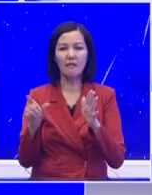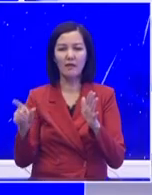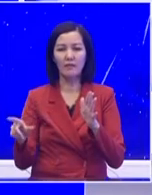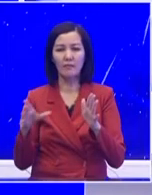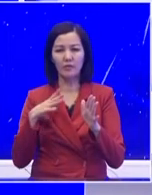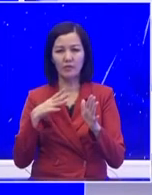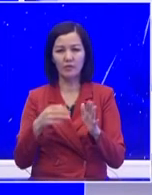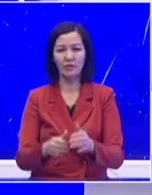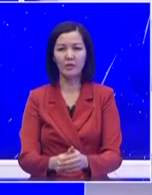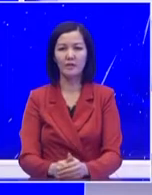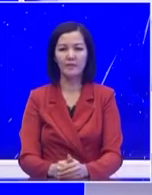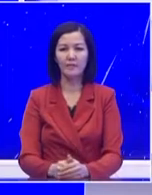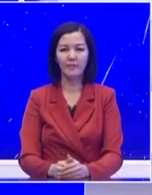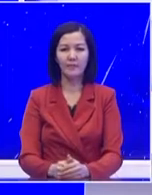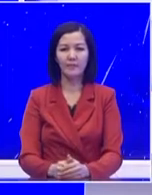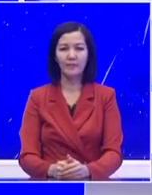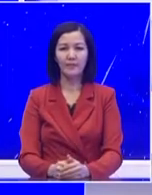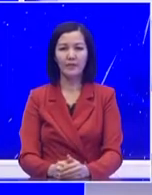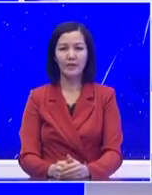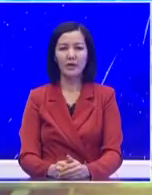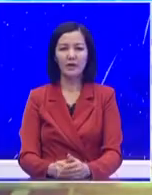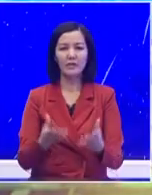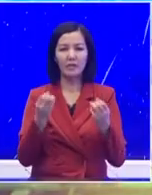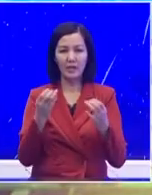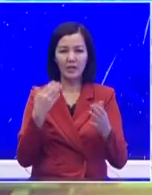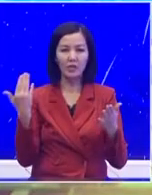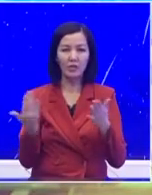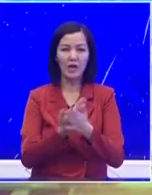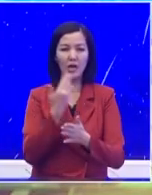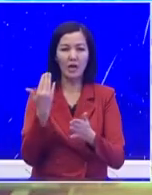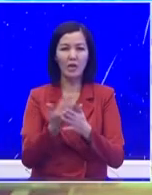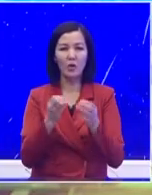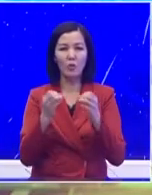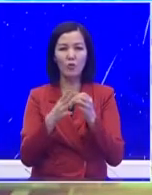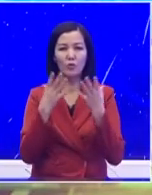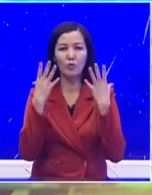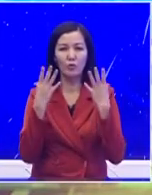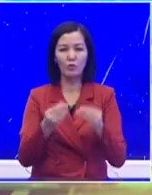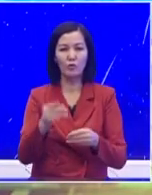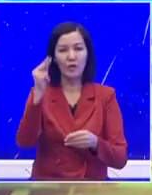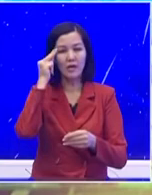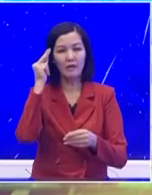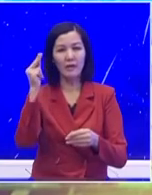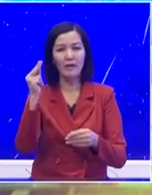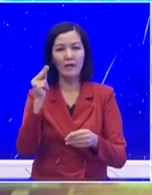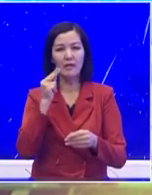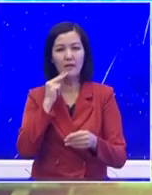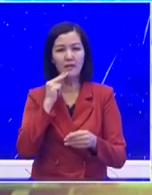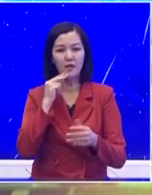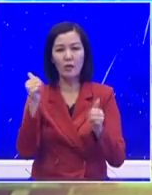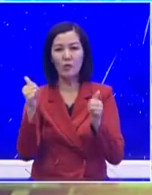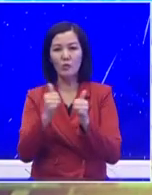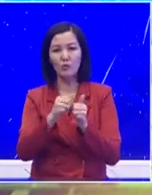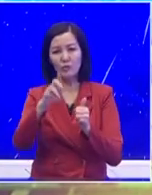саны 6 адамға жеткен. Және бір жаңалық, соңғы 14 күн ішінде Қытай Халық Республикасынан